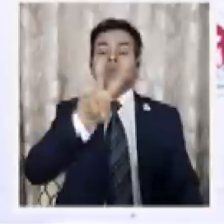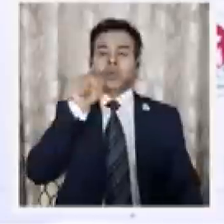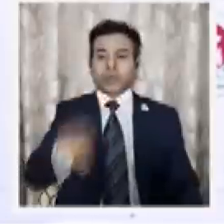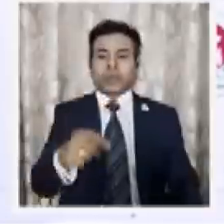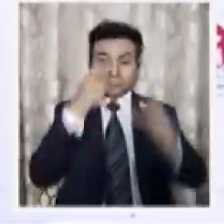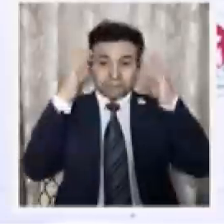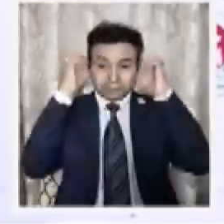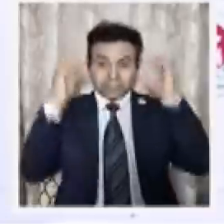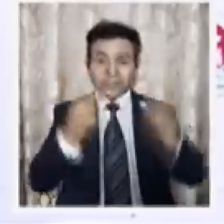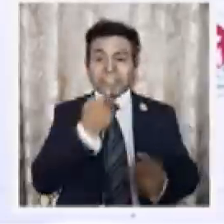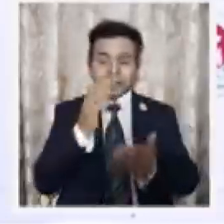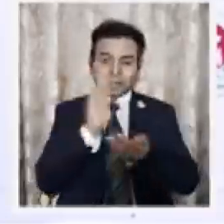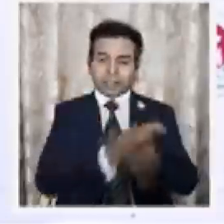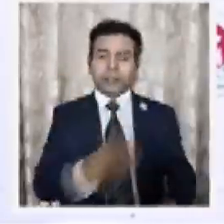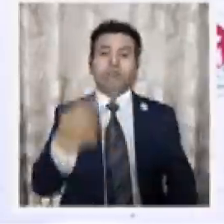12,33,912টি।